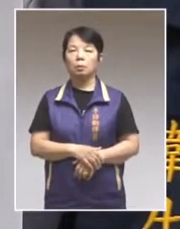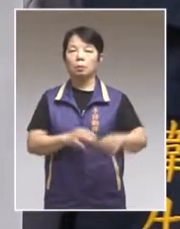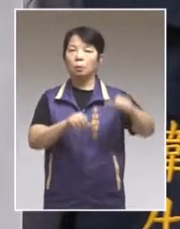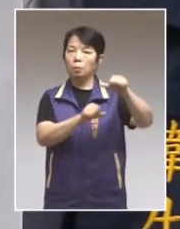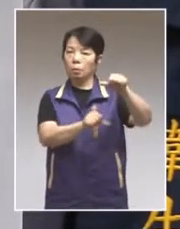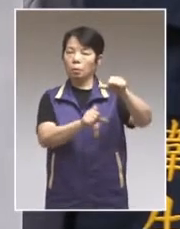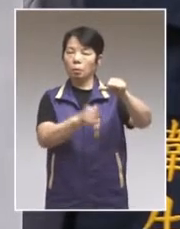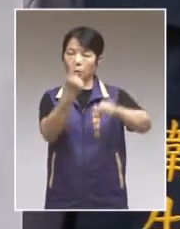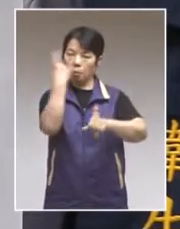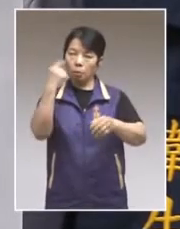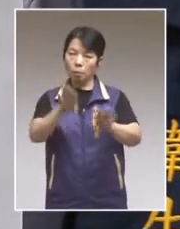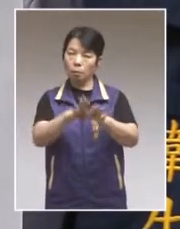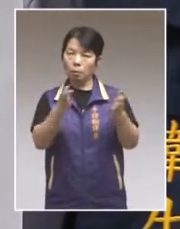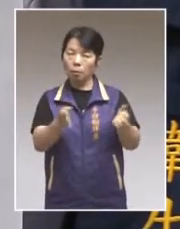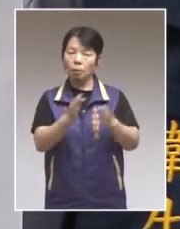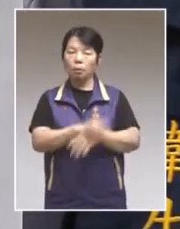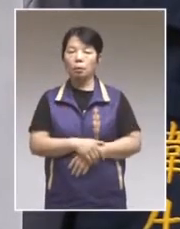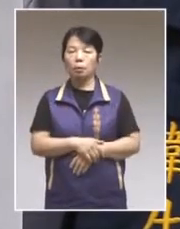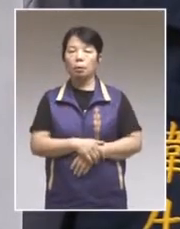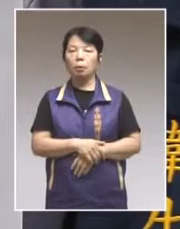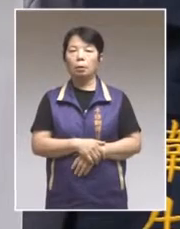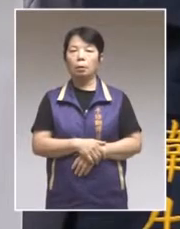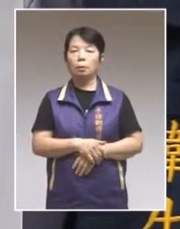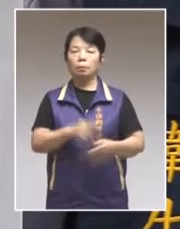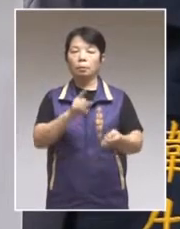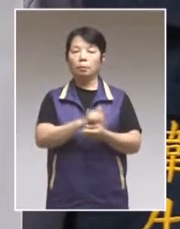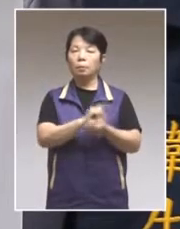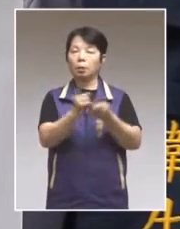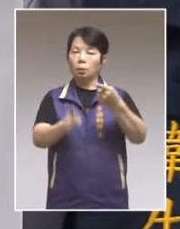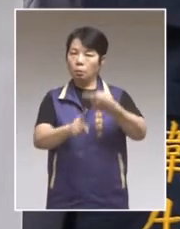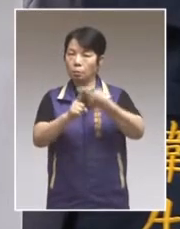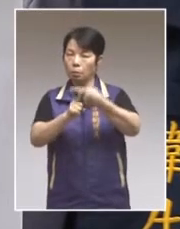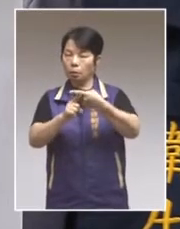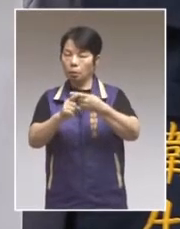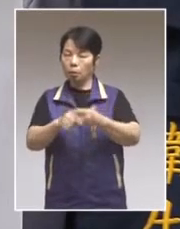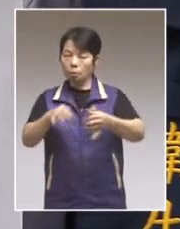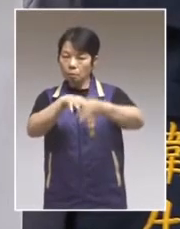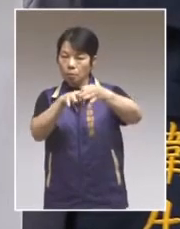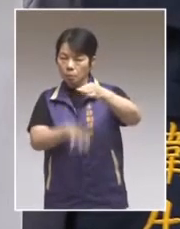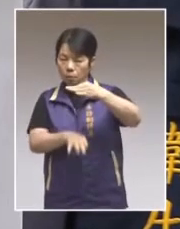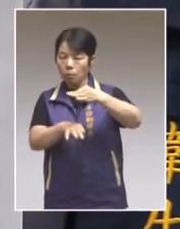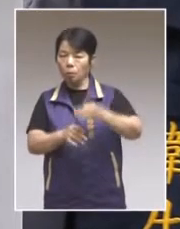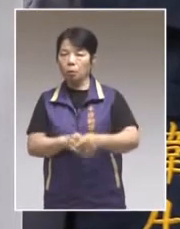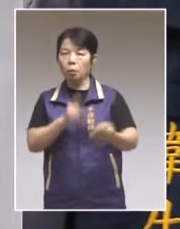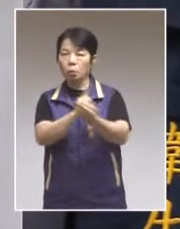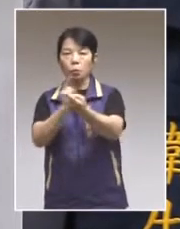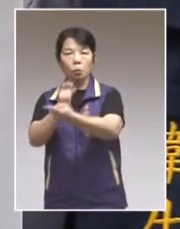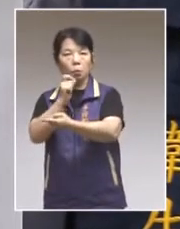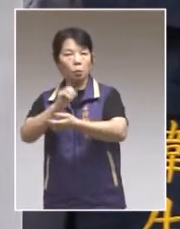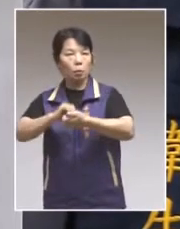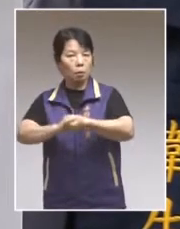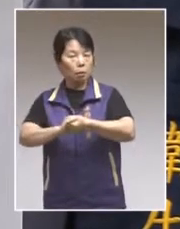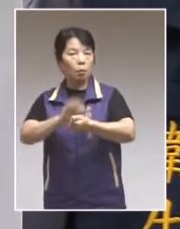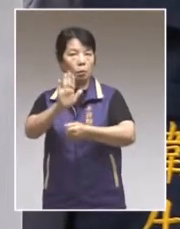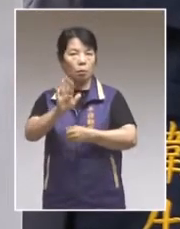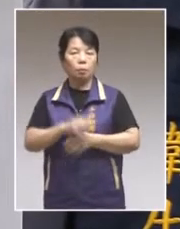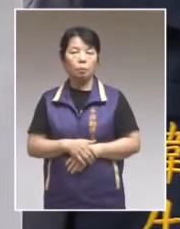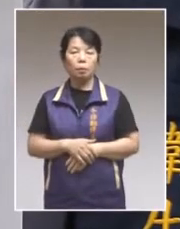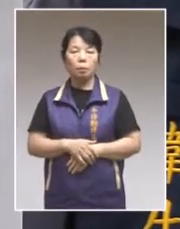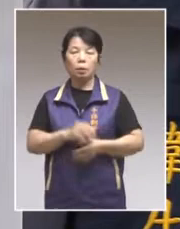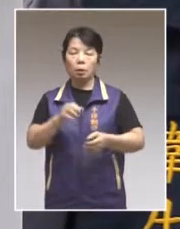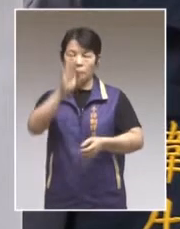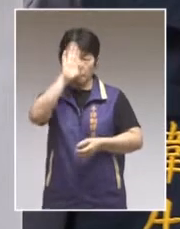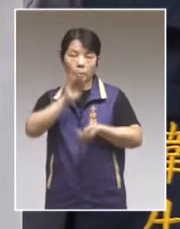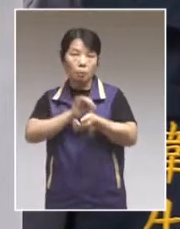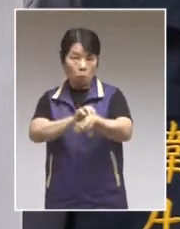5月5号昨天开始大概阳转框列也就是有固定对象的这些接触者，还有阴症就